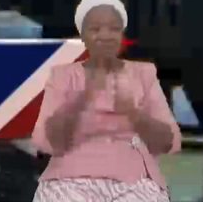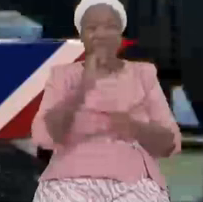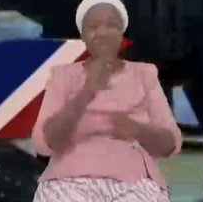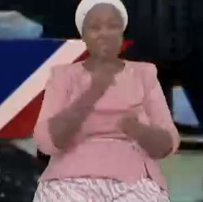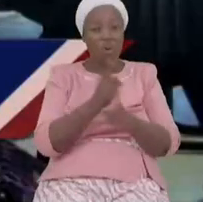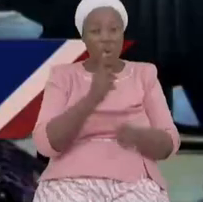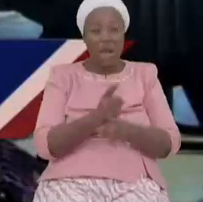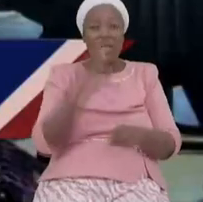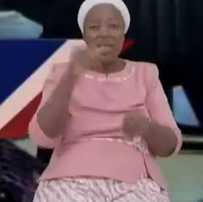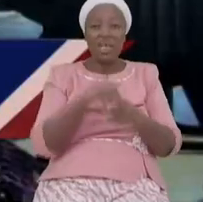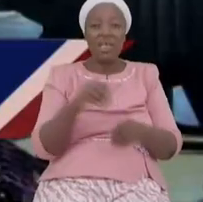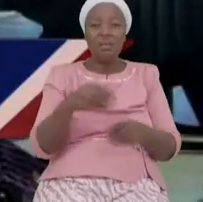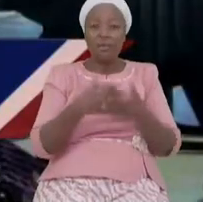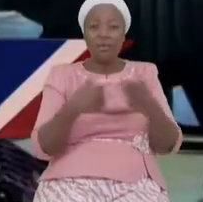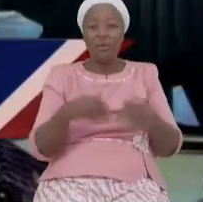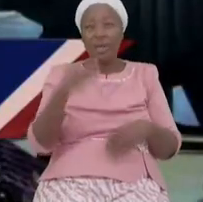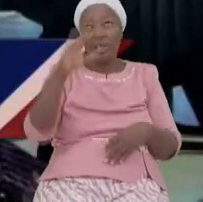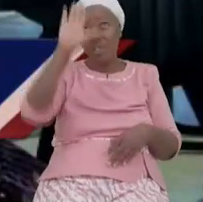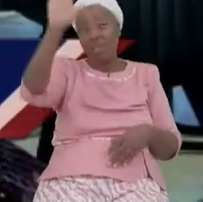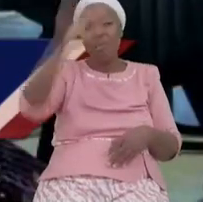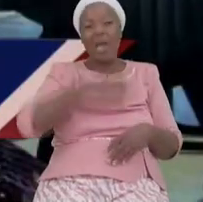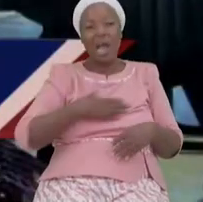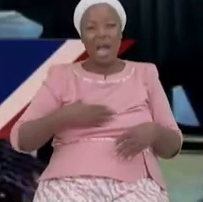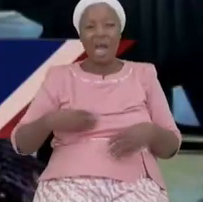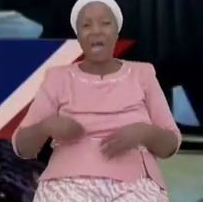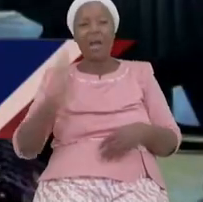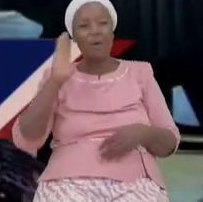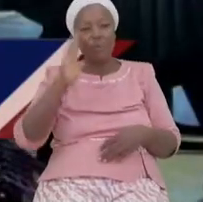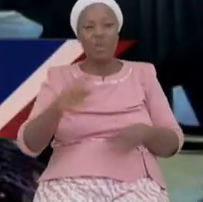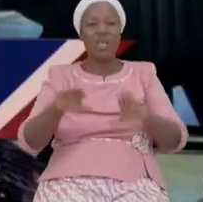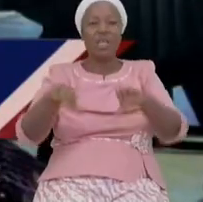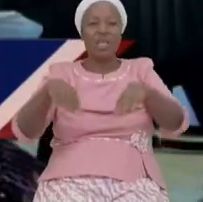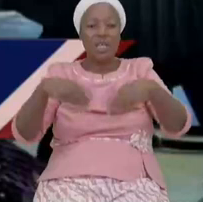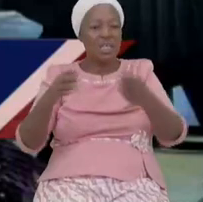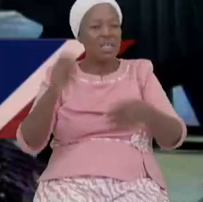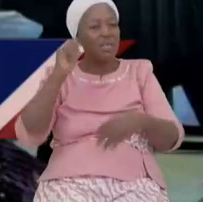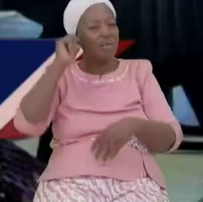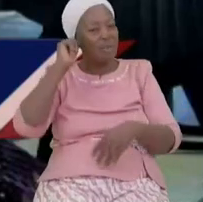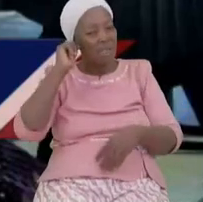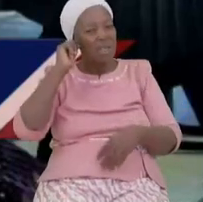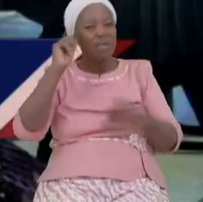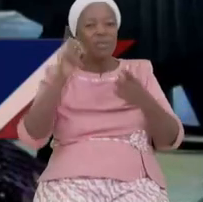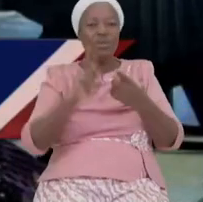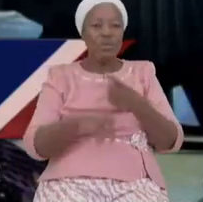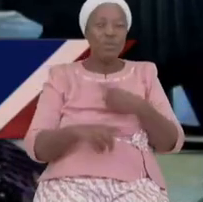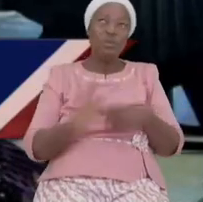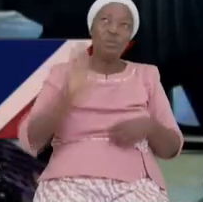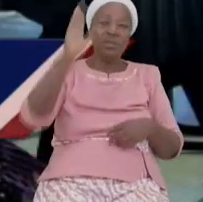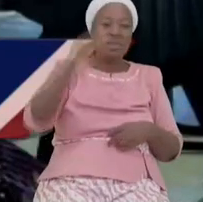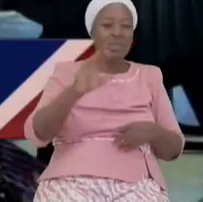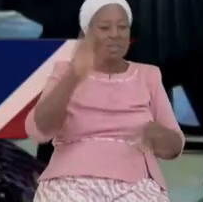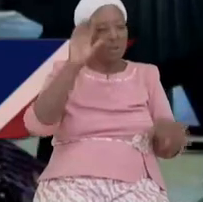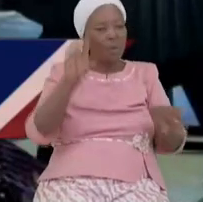yeux, si tu prêtes l'oreille à ses commandements, et si tu observes toutes ces lois,